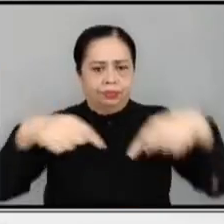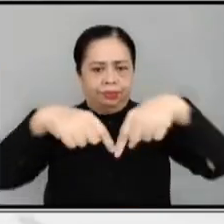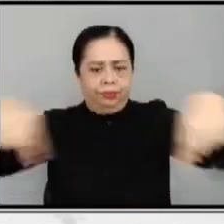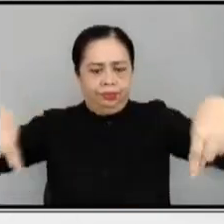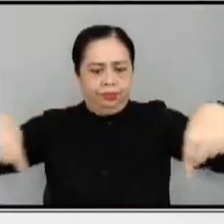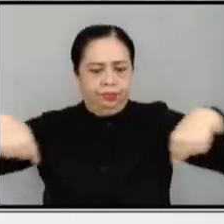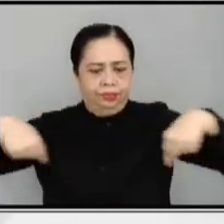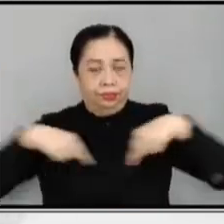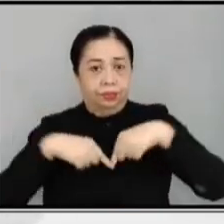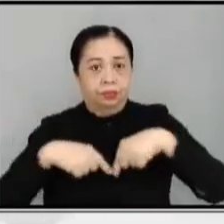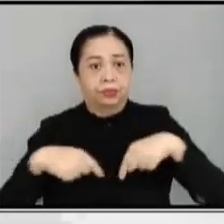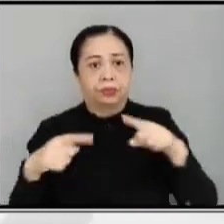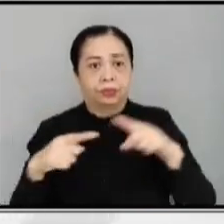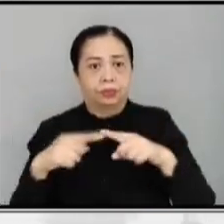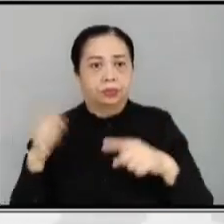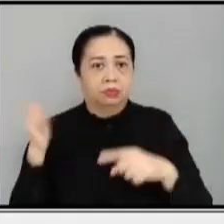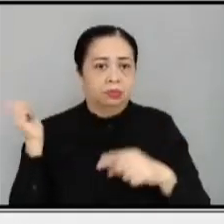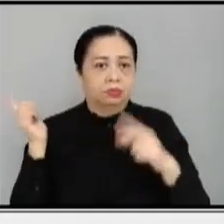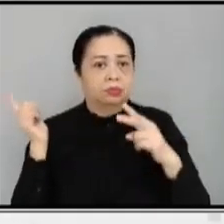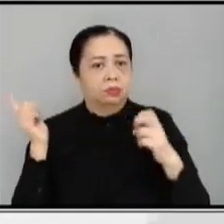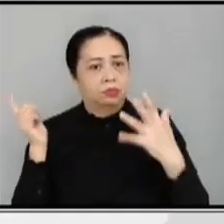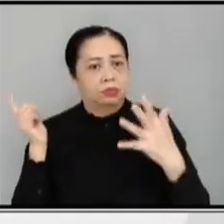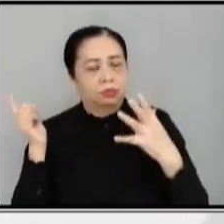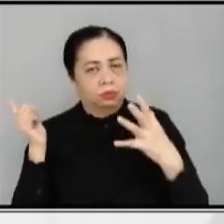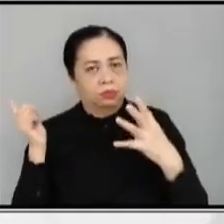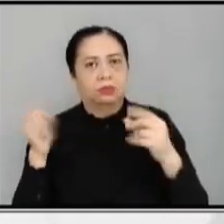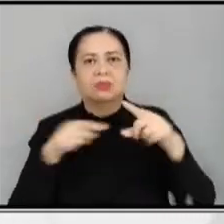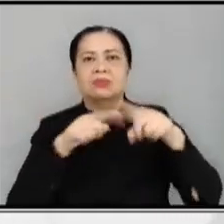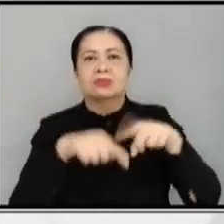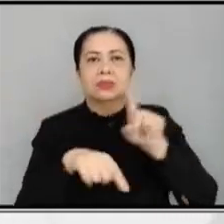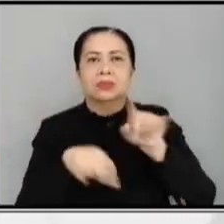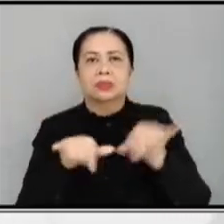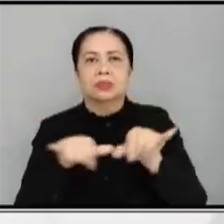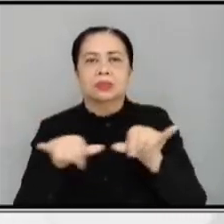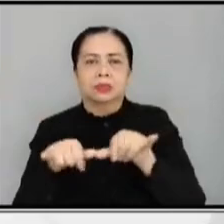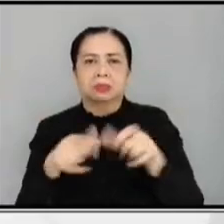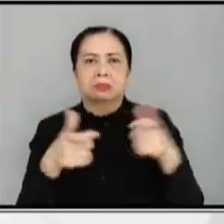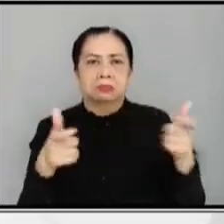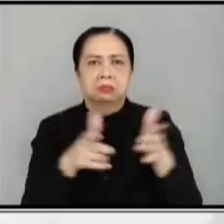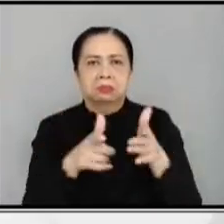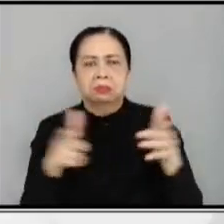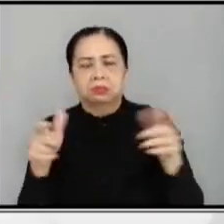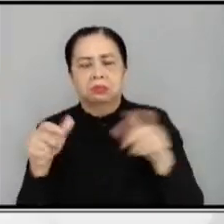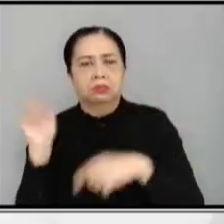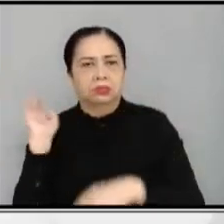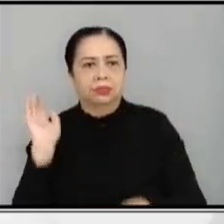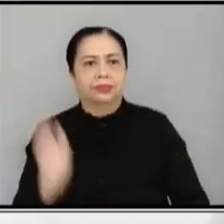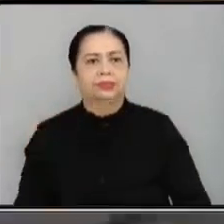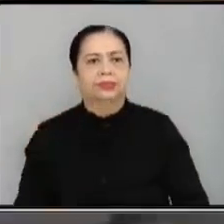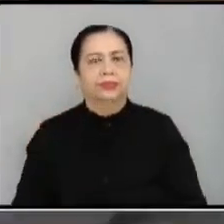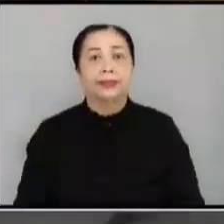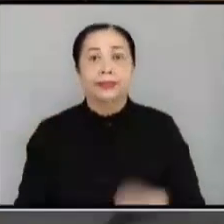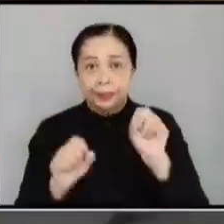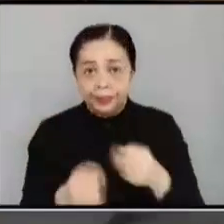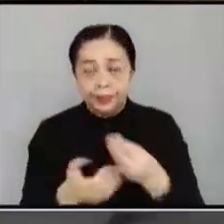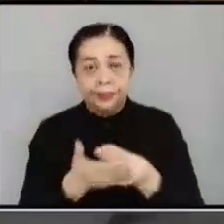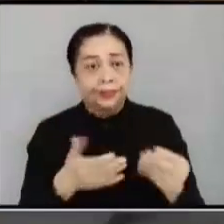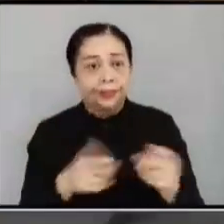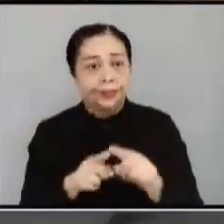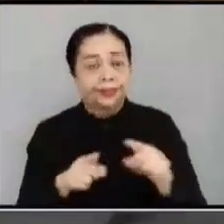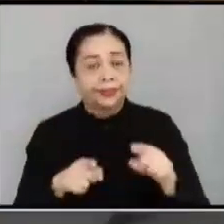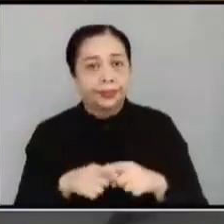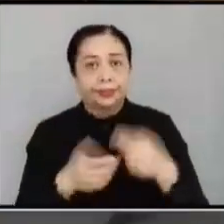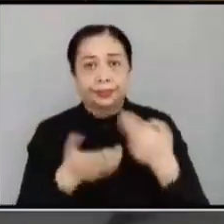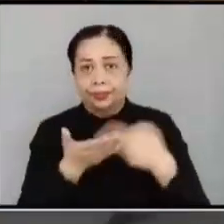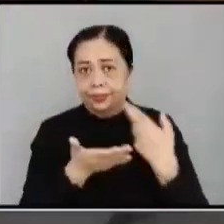200 pesos or 250 pesos depende yan sa laki or size. Chi, may mabibili rin dito na bigas